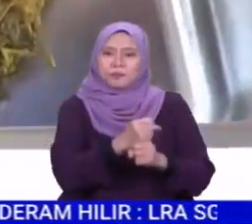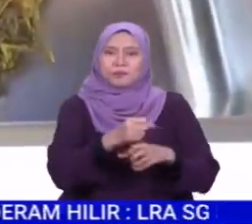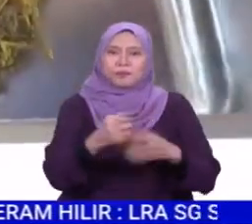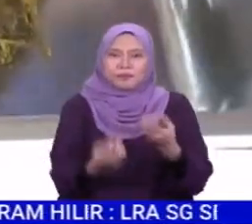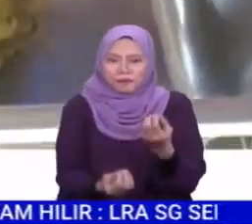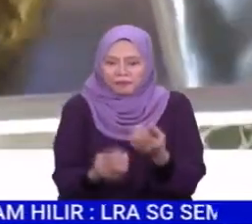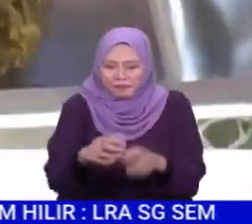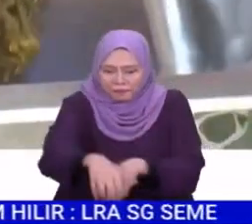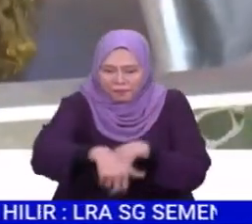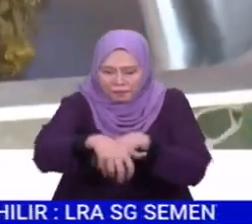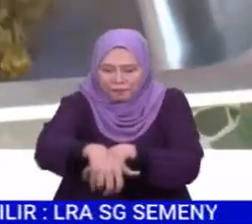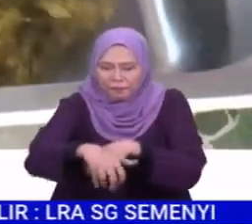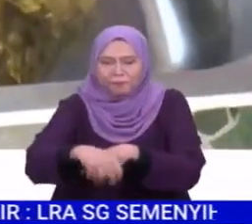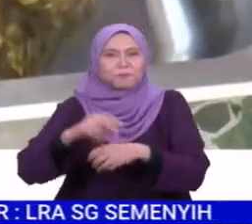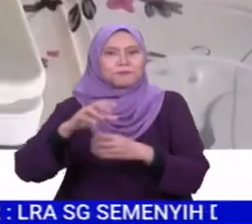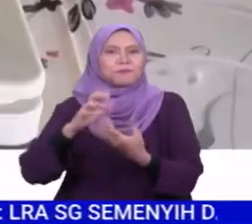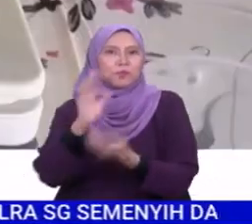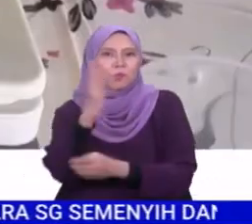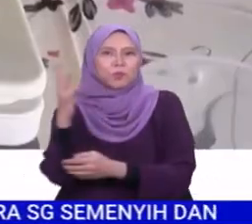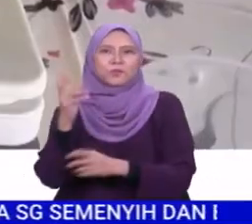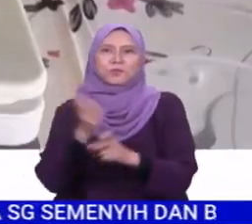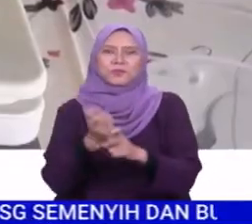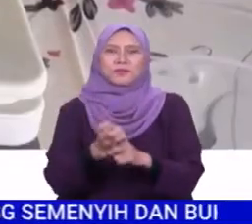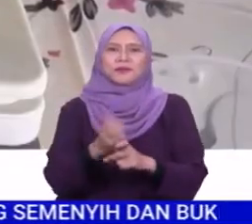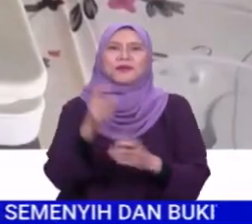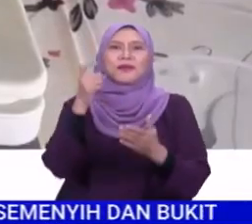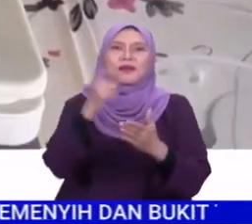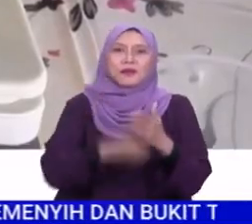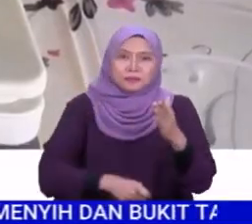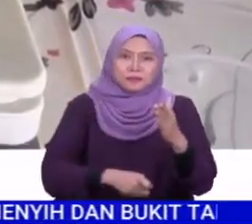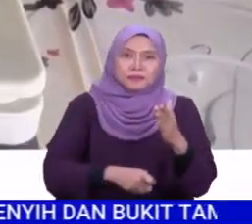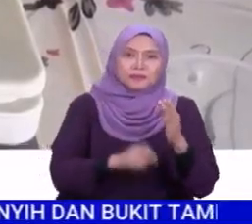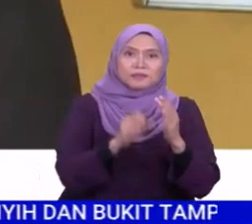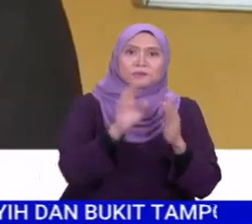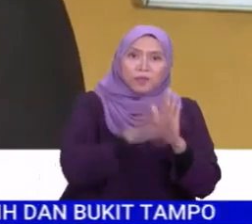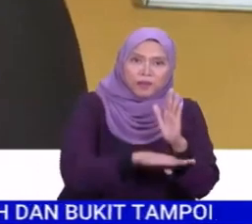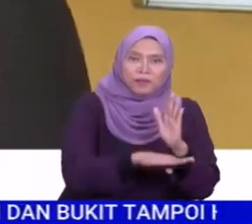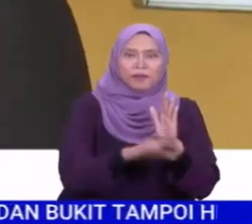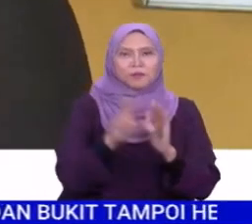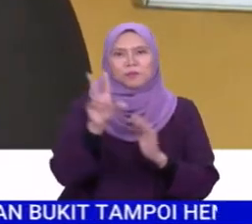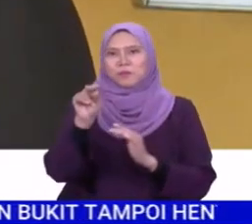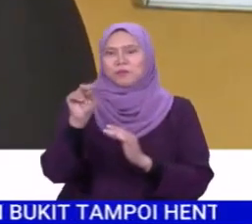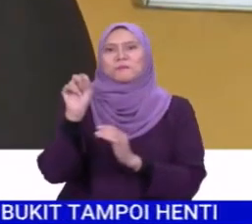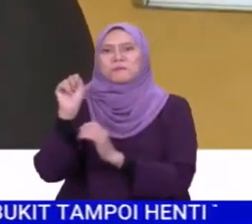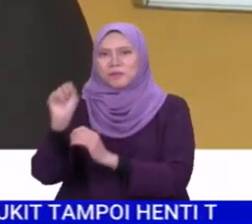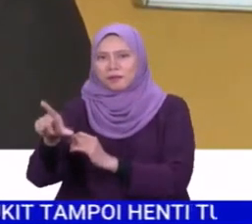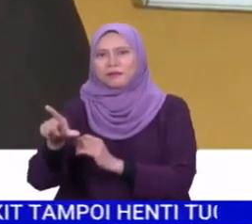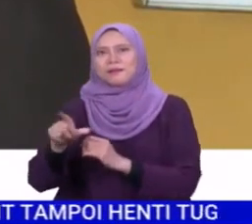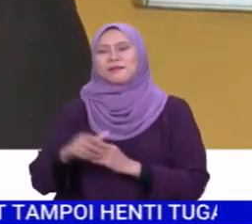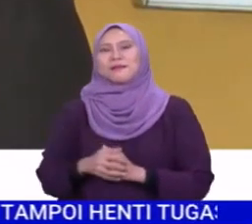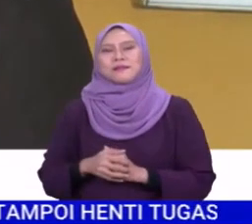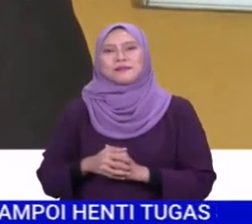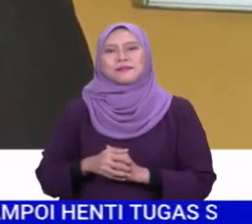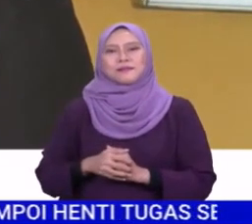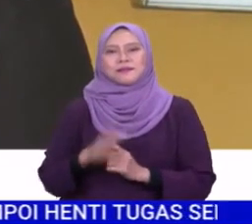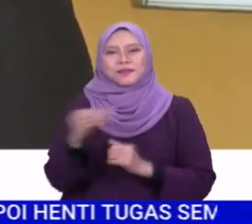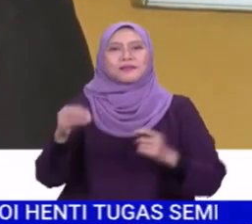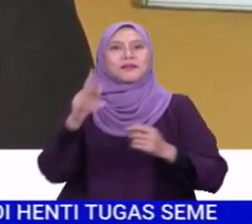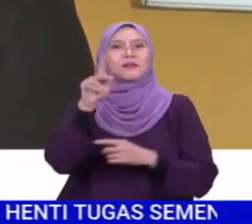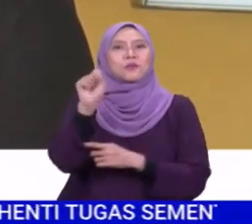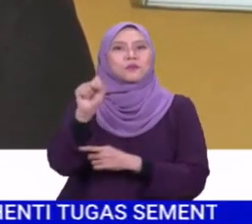bukannya semudah-mudah semenang-menang nak tanam. Dan harga ni pun bukannya murah-murah kan. Lepas tu kos untuk masak pun bukan